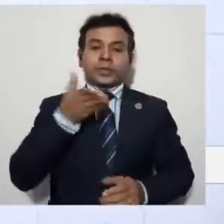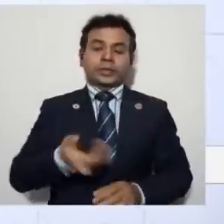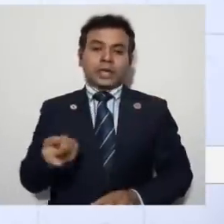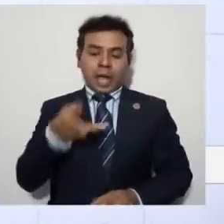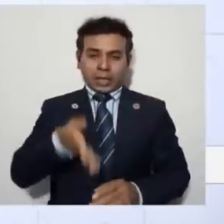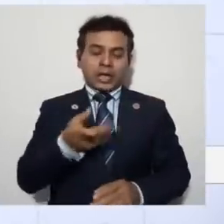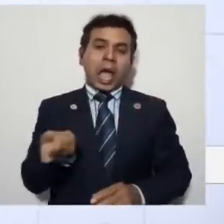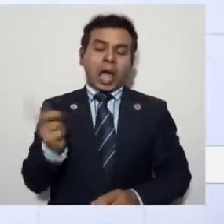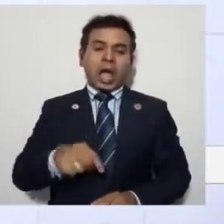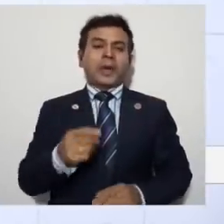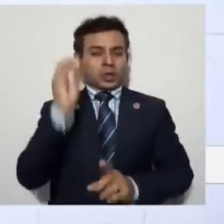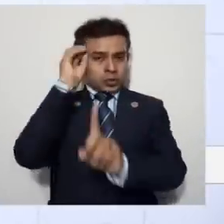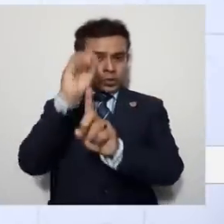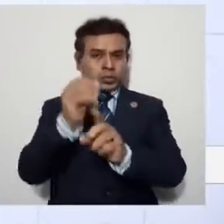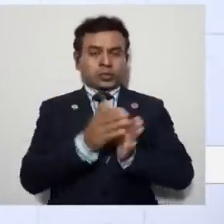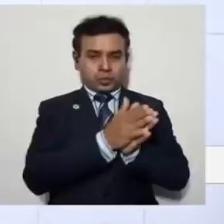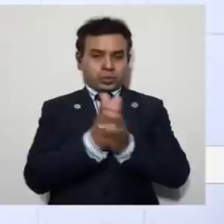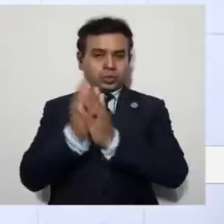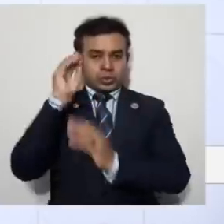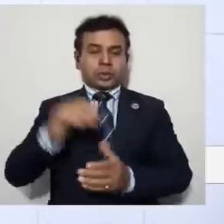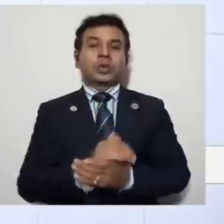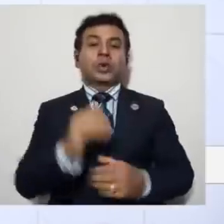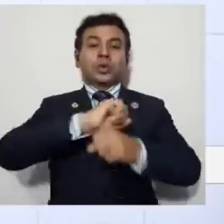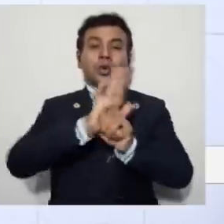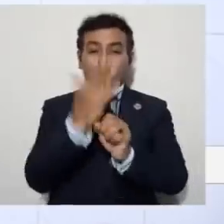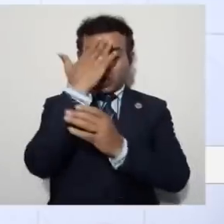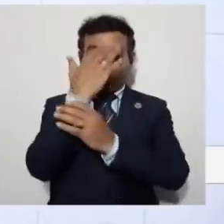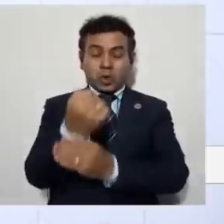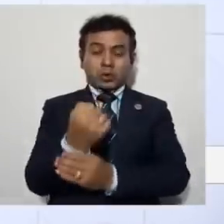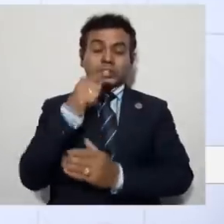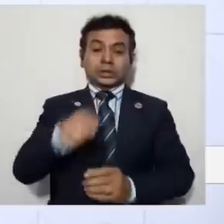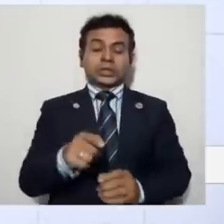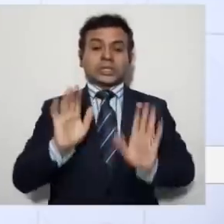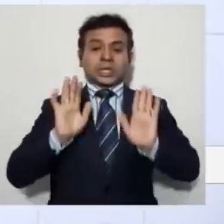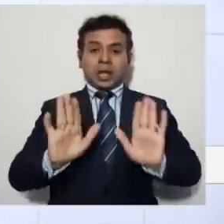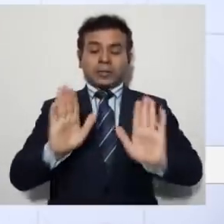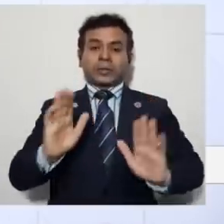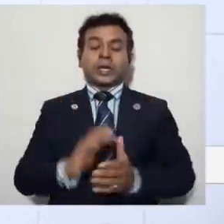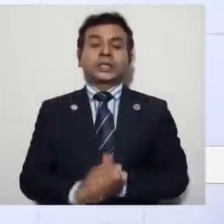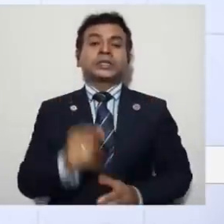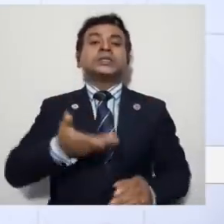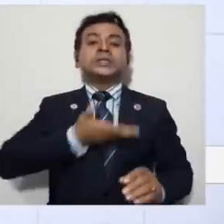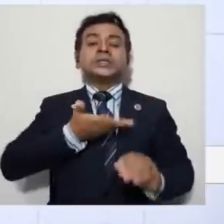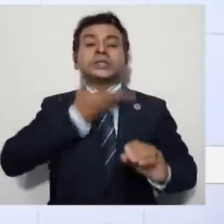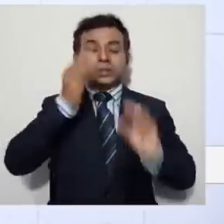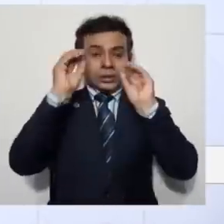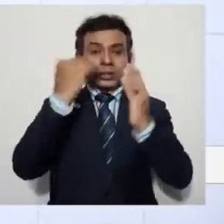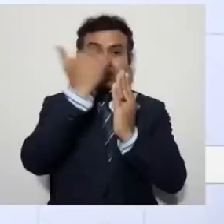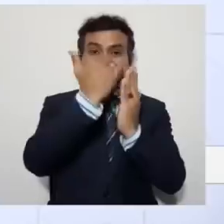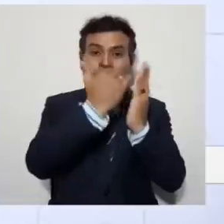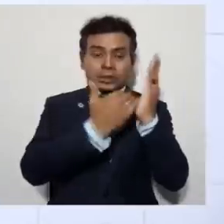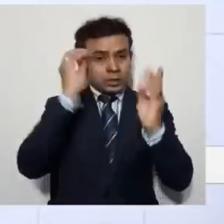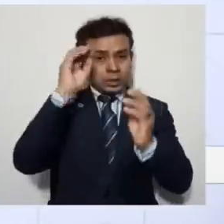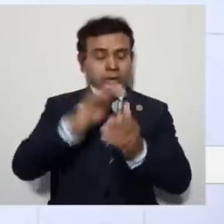বিশ্ব পরিস্থিতি। আমরা আজকেও স্মরণ করিয়ে দিতে চাই যে আপনারা এই করোনাকে সংক্রমণ থেকে নিজেকে রক্ষা করার জন্য